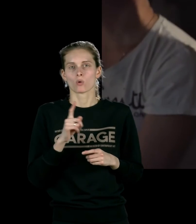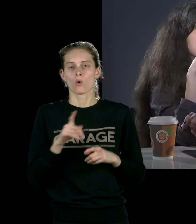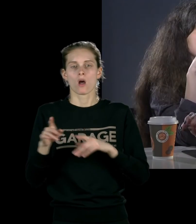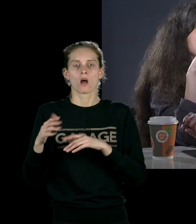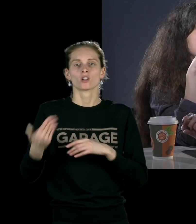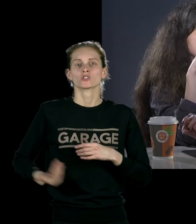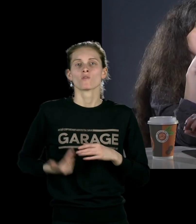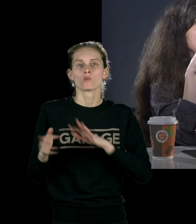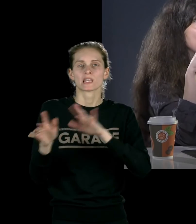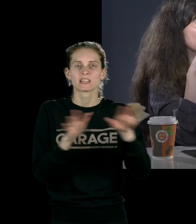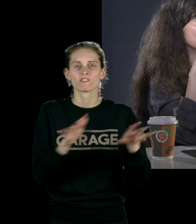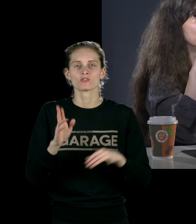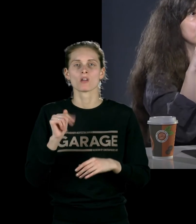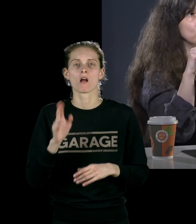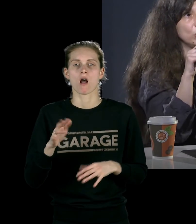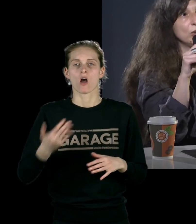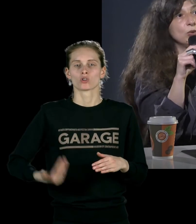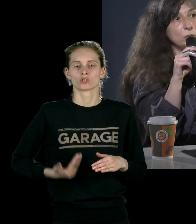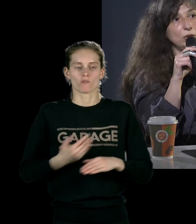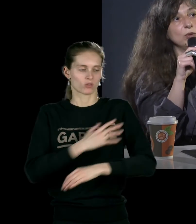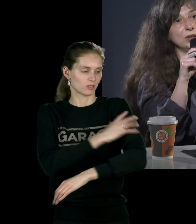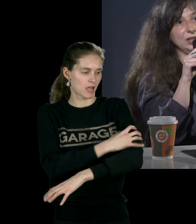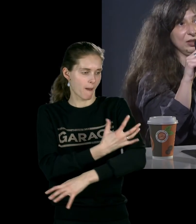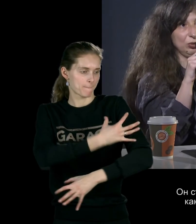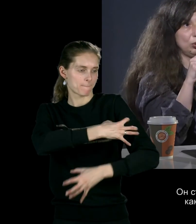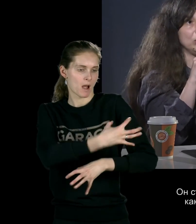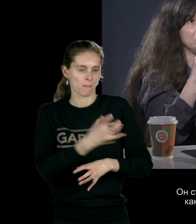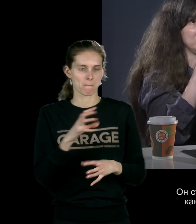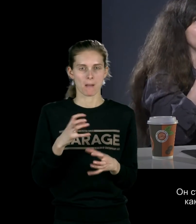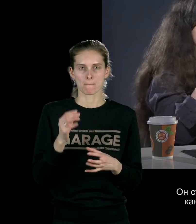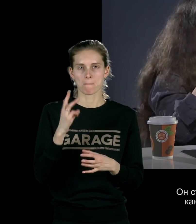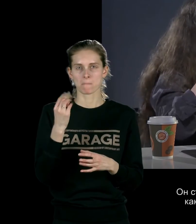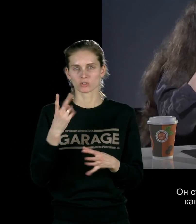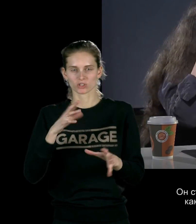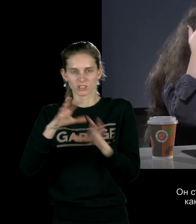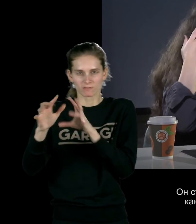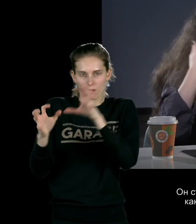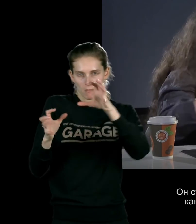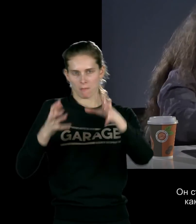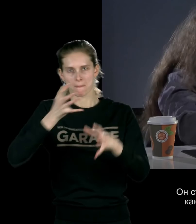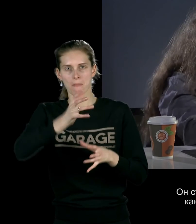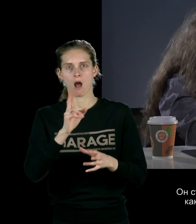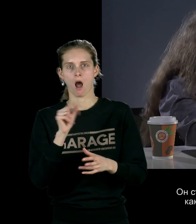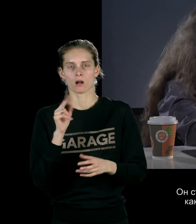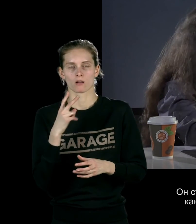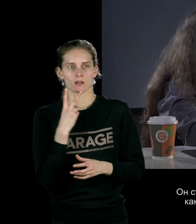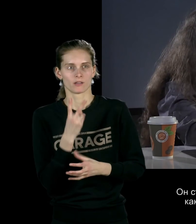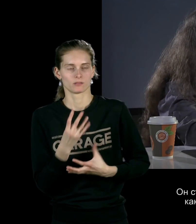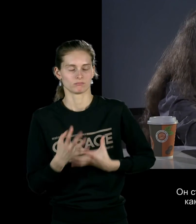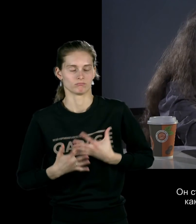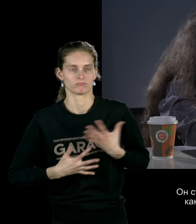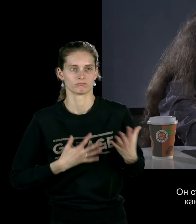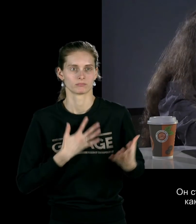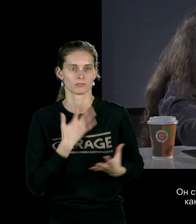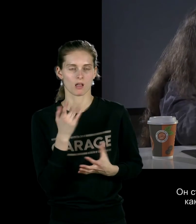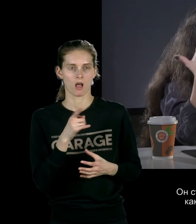их мускулы, есть что-то сродни тому, как устроена мускулатура полотен. Не то, что он пытался изобразить такое же движение, он пытался, чтобы его